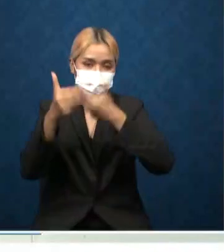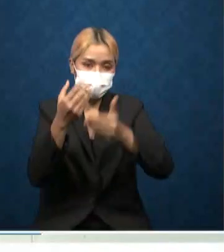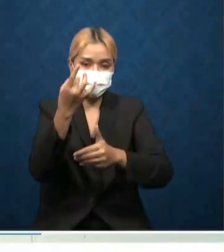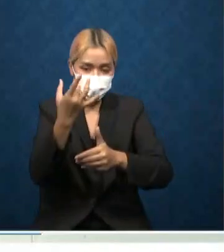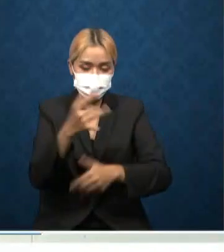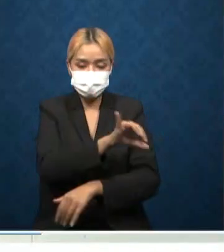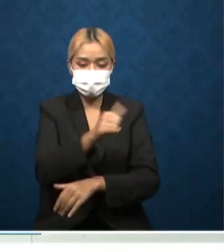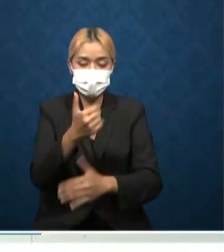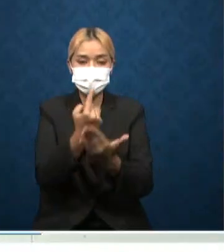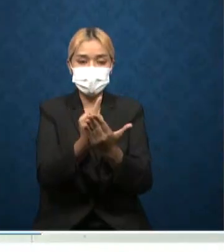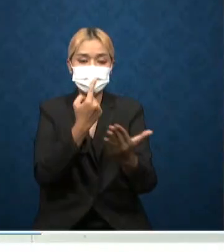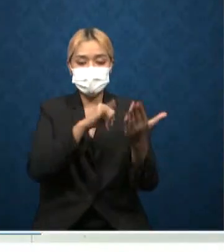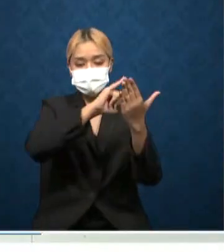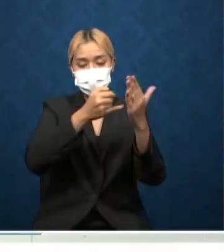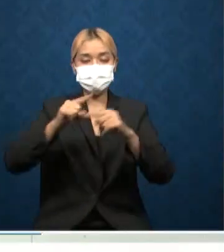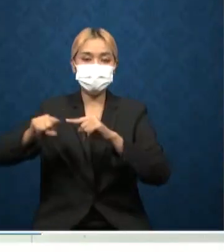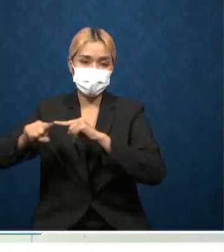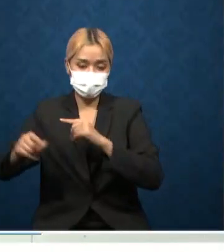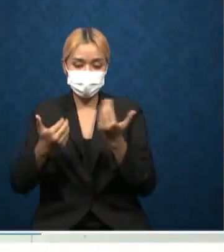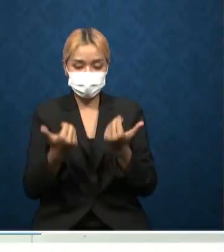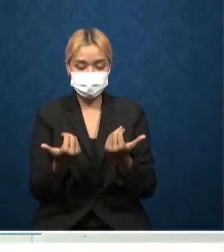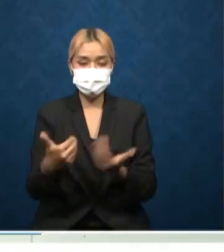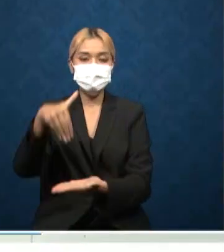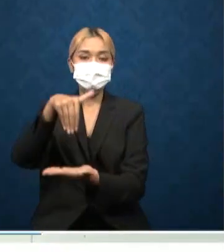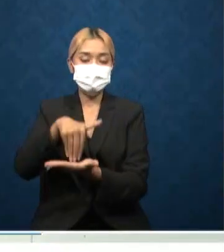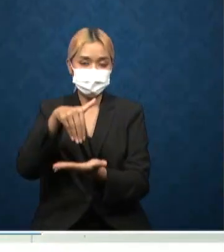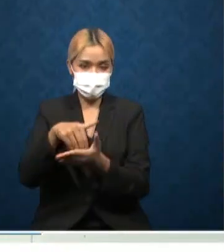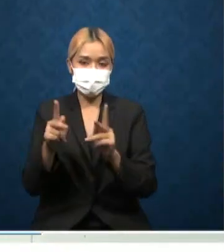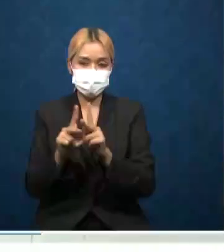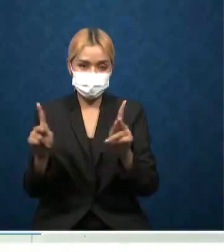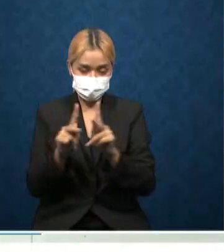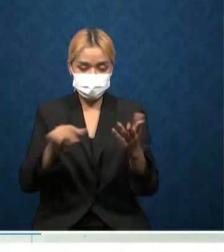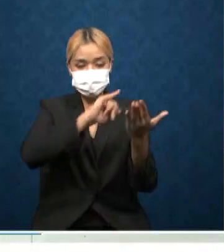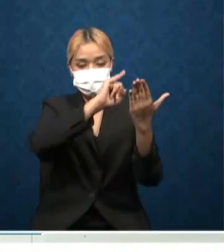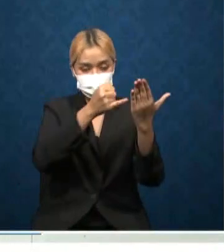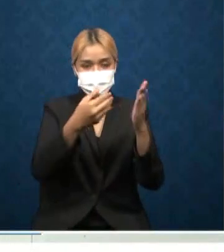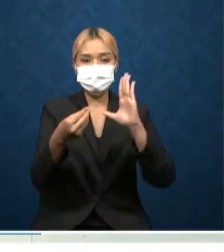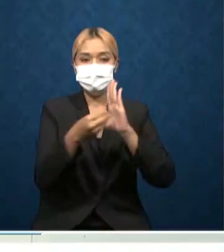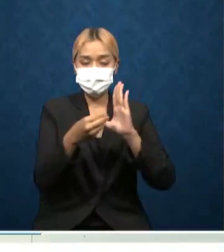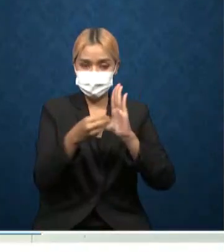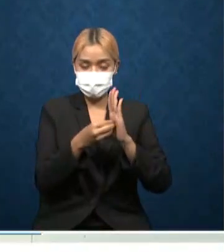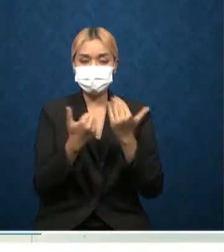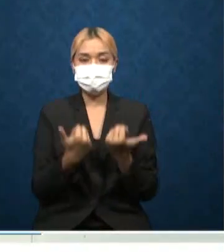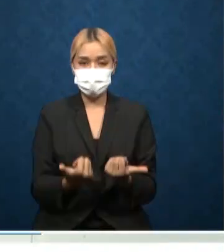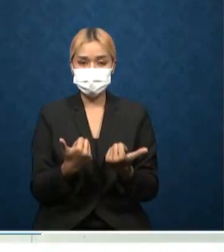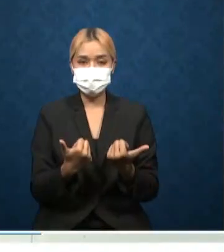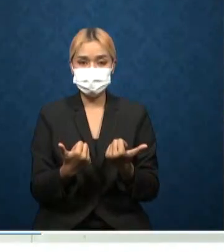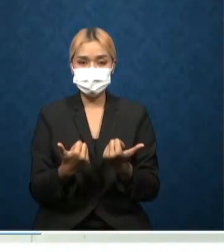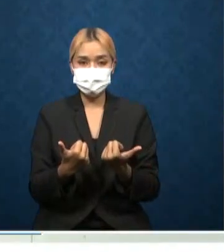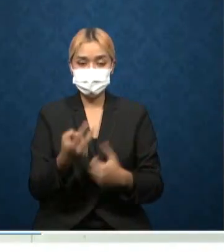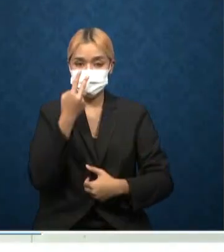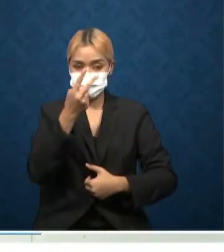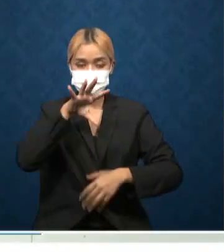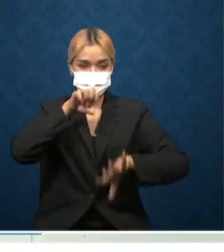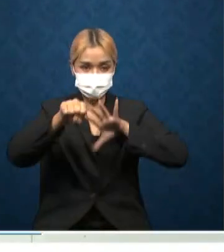พรรคการเมืองประจำจังหวัดโดยสำนักงานคณะกรรมการการเลือกตั้งประจำจังหวัดและกรุงเทพมหานครได้สังเกตการณ์